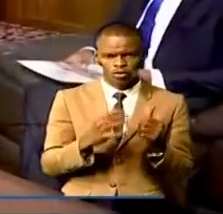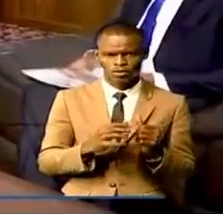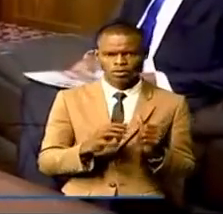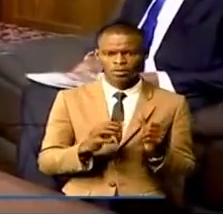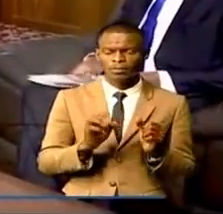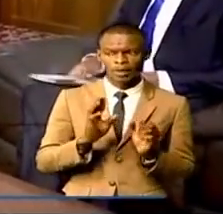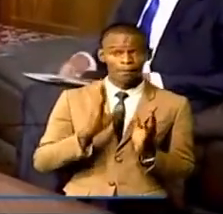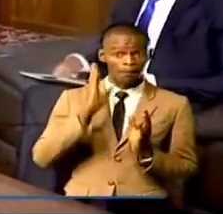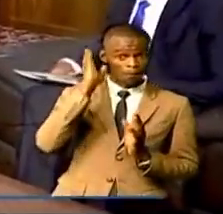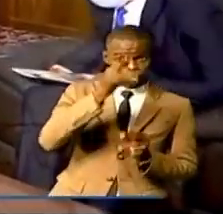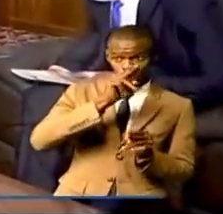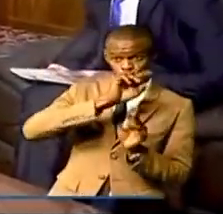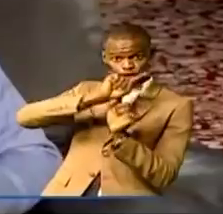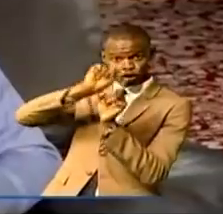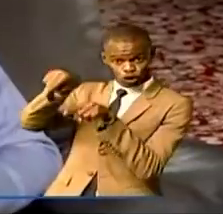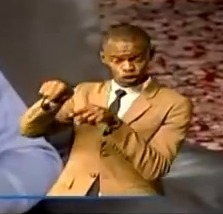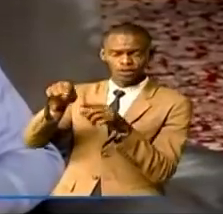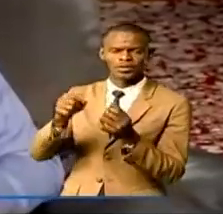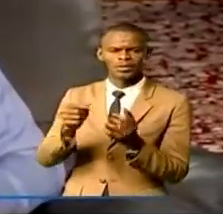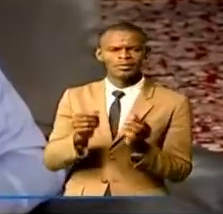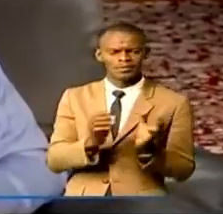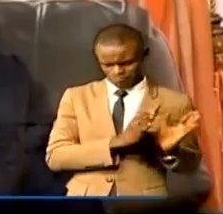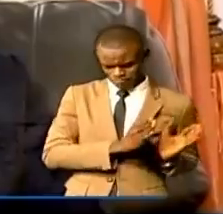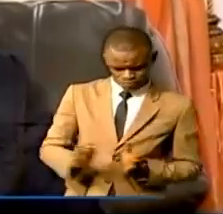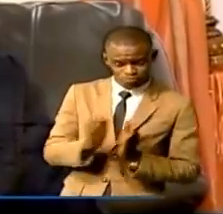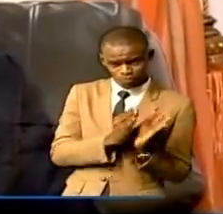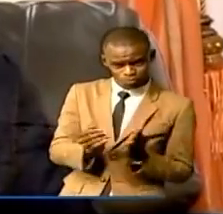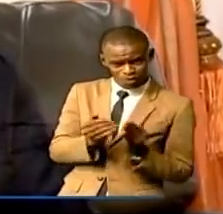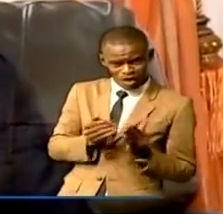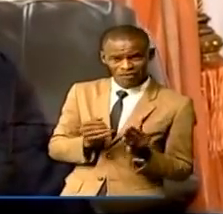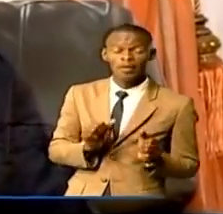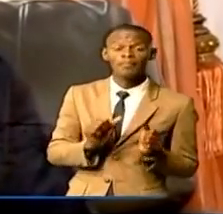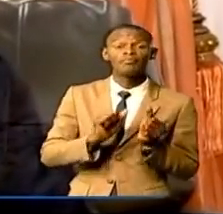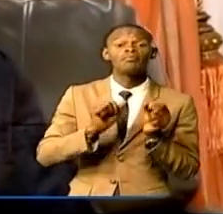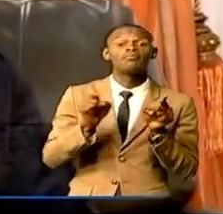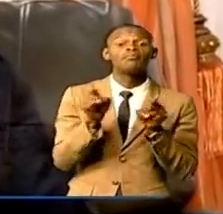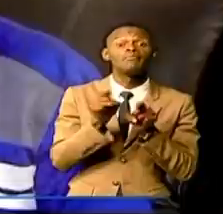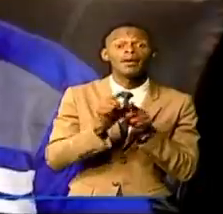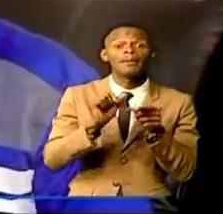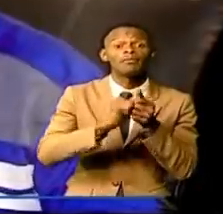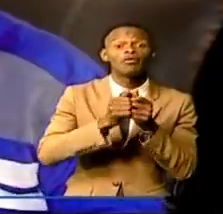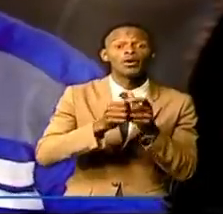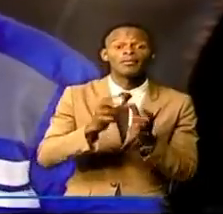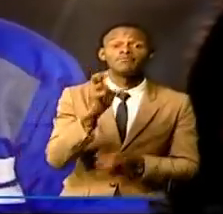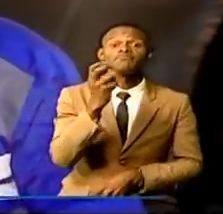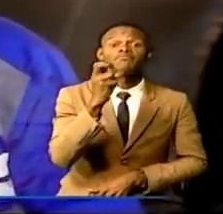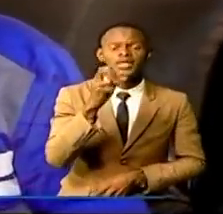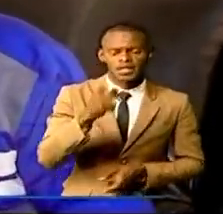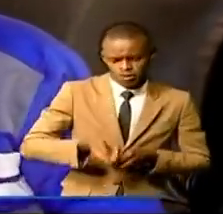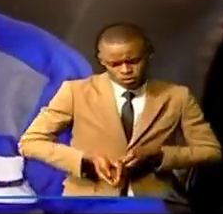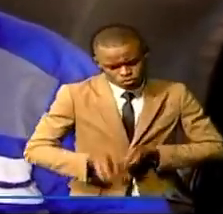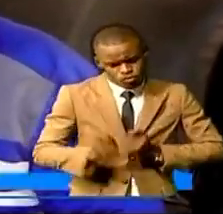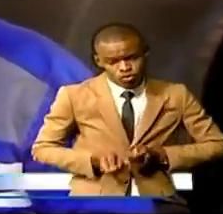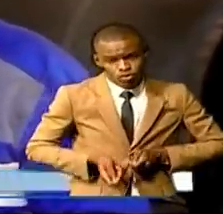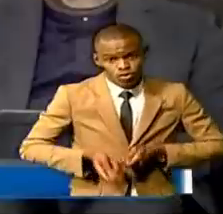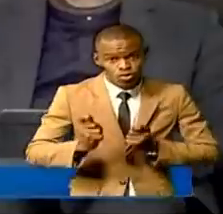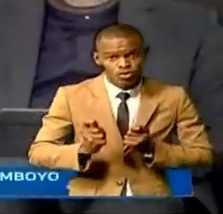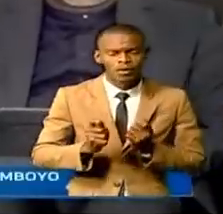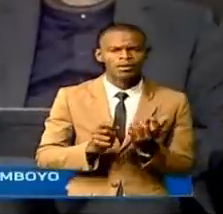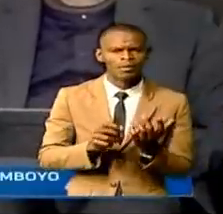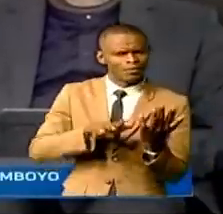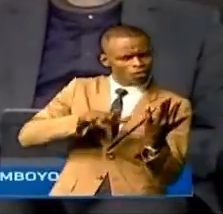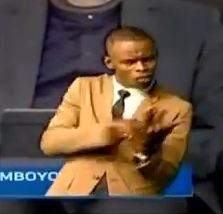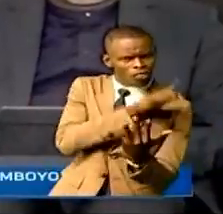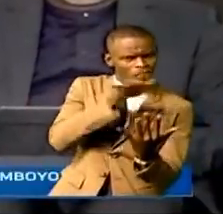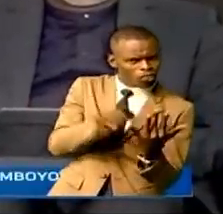miniers ne sont pas du reste. Ils ont dit au ministre ce qu'il espérait apporter à cette manifestation. La République